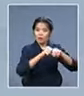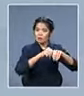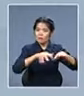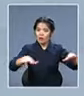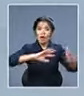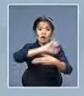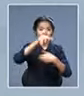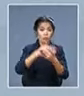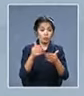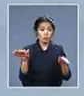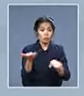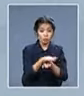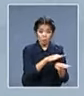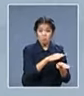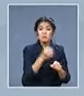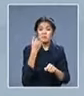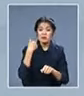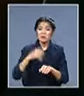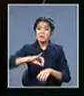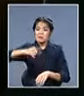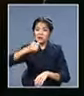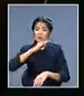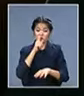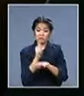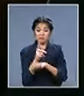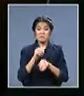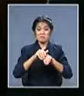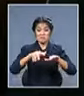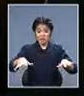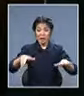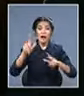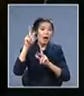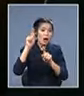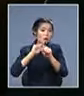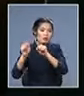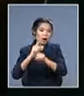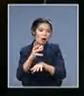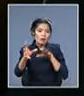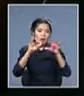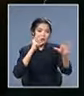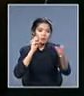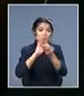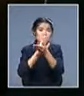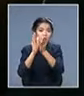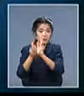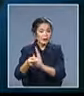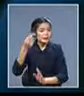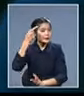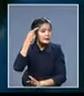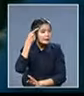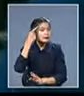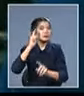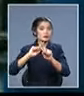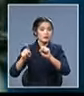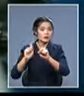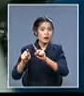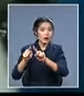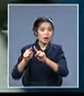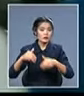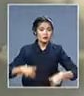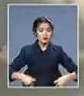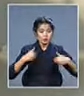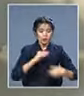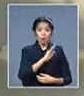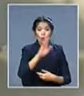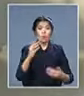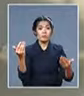เมื่อมีอินเทอร์เน็ตเข้าไปปุ๊บเนี่ยความเป็นอยู่ชีวิตก็จะเปลี่ยนไปข้อมูลข่าวสารก็จะเข้าไปเปลี่ยนเขาจะไปเปลี่ยนด้วยวิธีคิดนะครับวิธีการดำเนินชีวิตก็จะเปลี่ยน